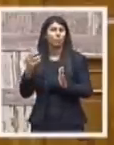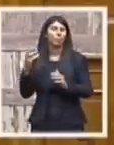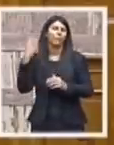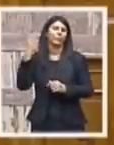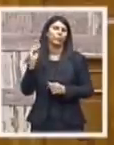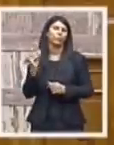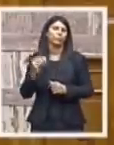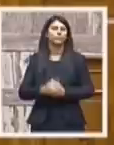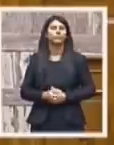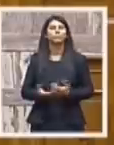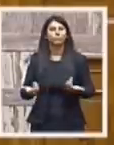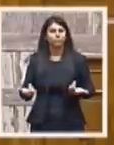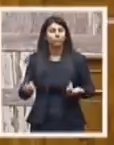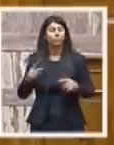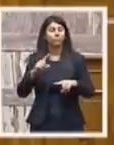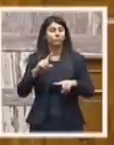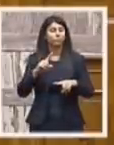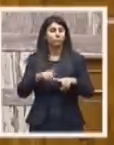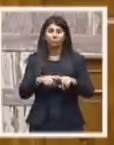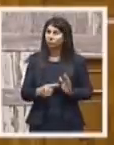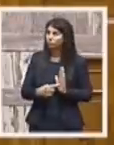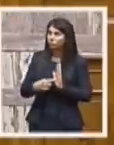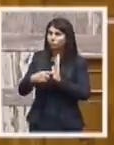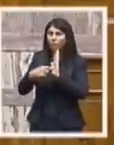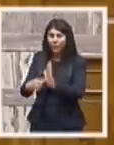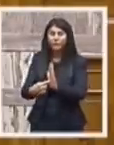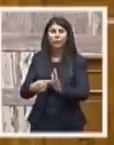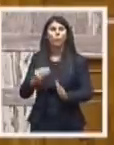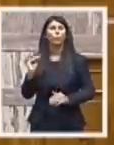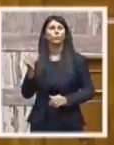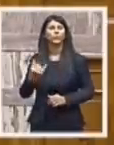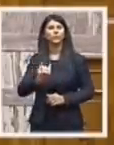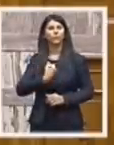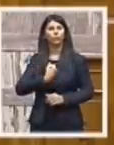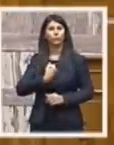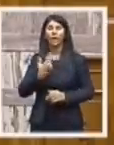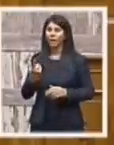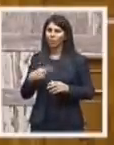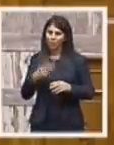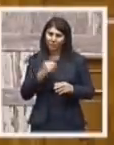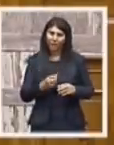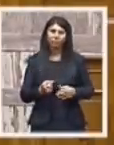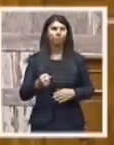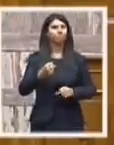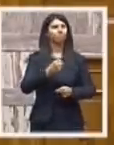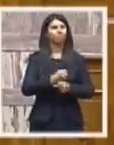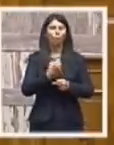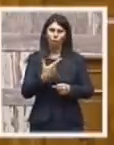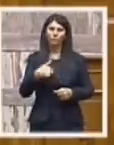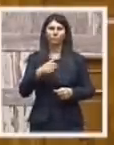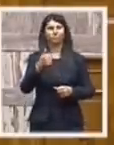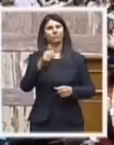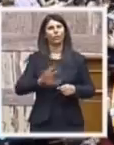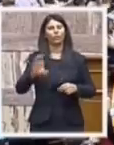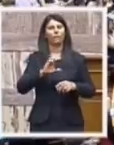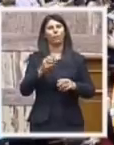να προβάλλει την πολιτισμική της ταυτότητα και να αποτελέσει ξανά το βάθρο του πολιτισμού της Ευρώπης. Ευχαριστώ πολύ για την προσοχή σας.